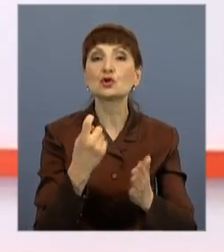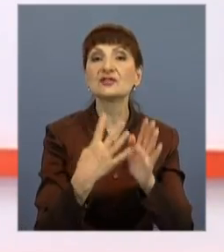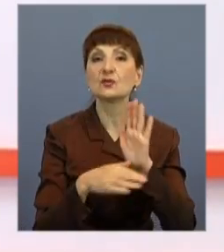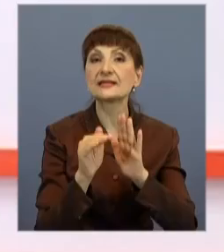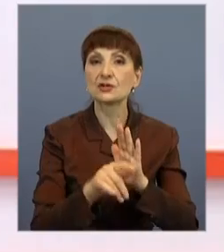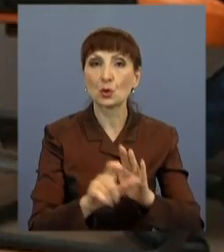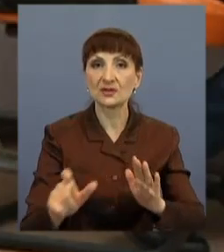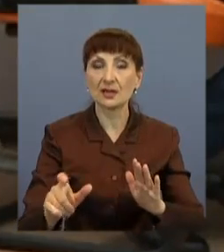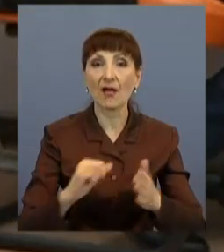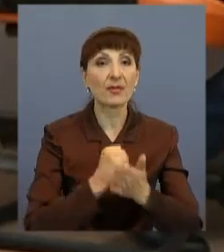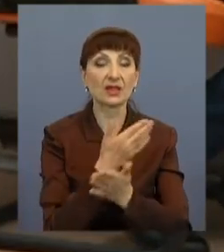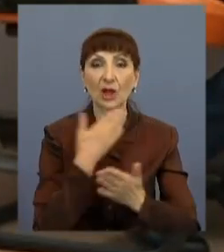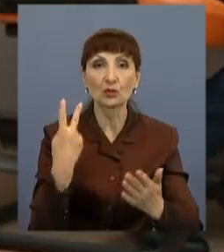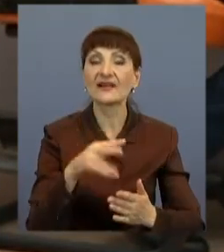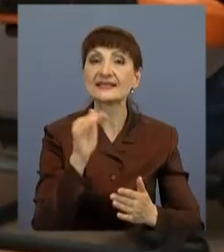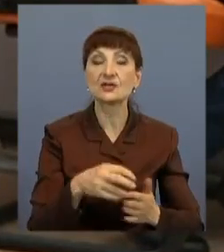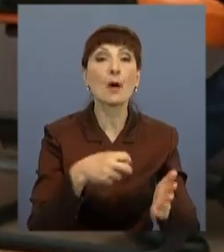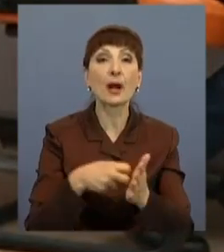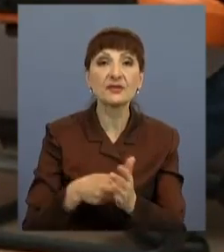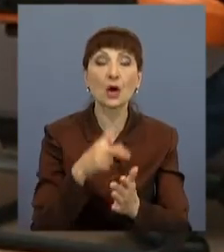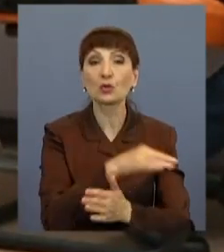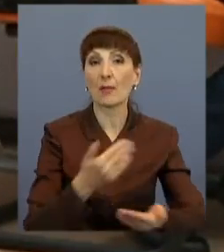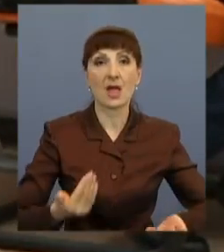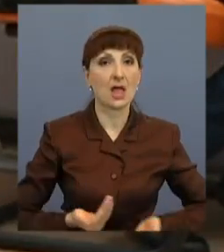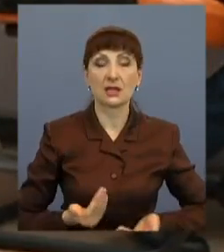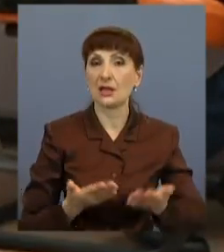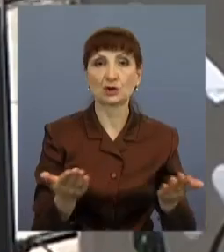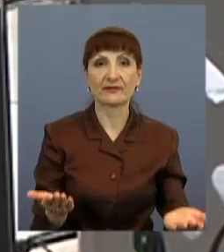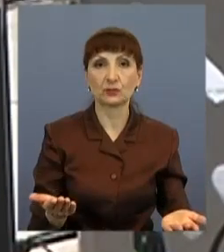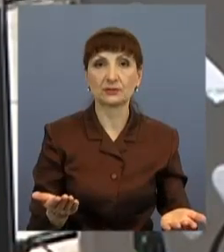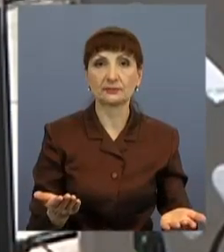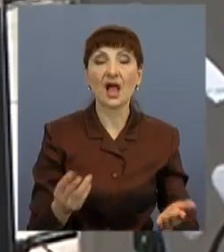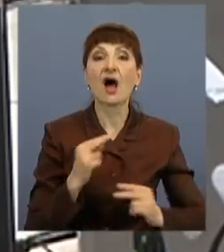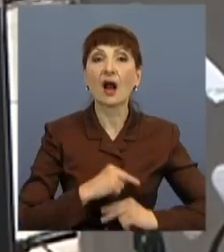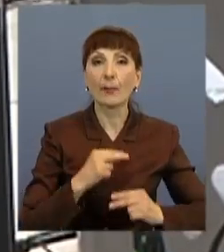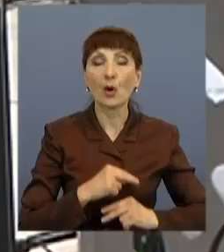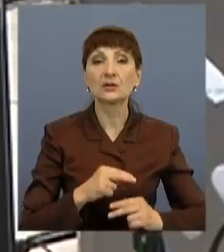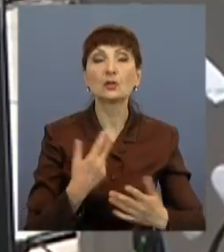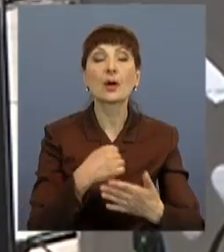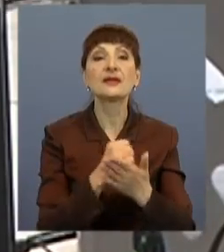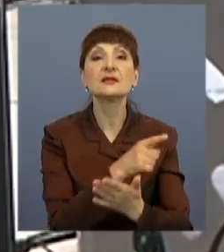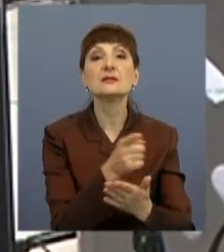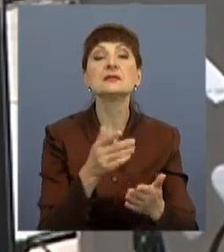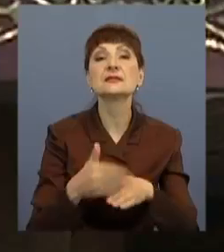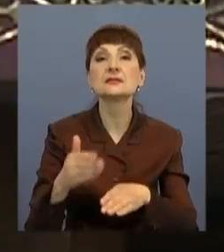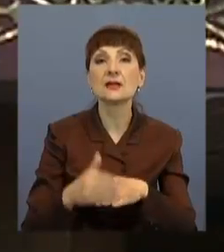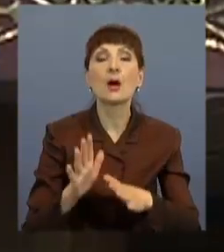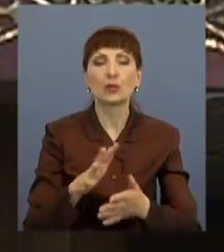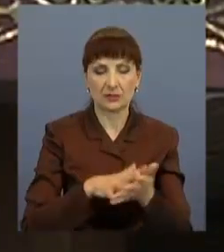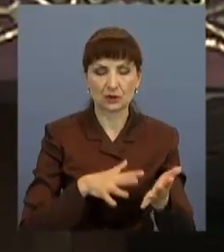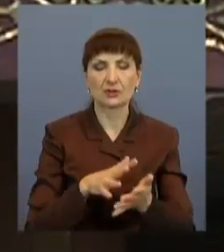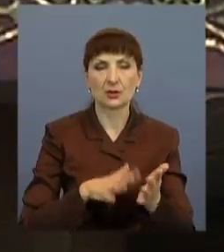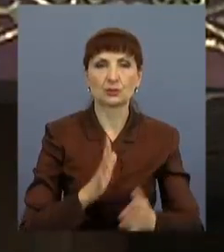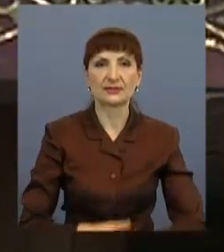тысяч горожан. 20 тысяч человек прописаны, но фактически не проживают здесь. Работа по определению их соцотчислений будет